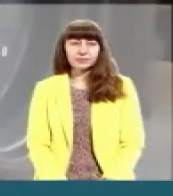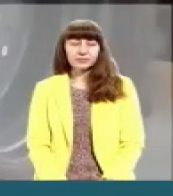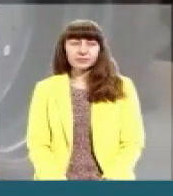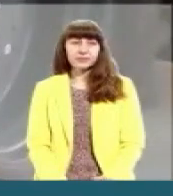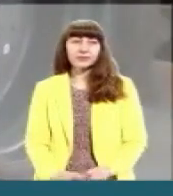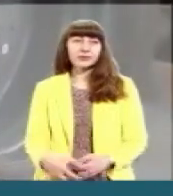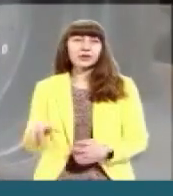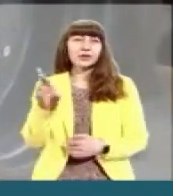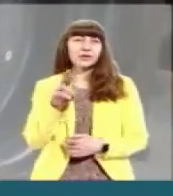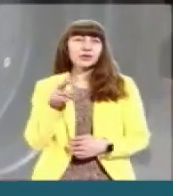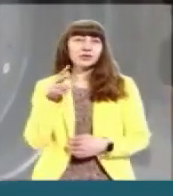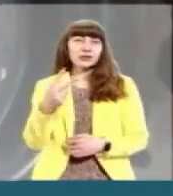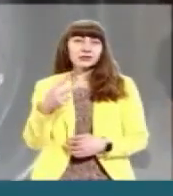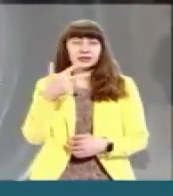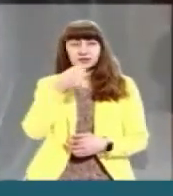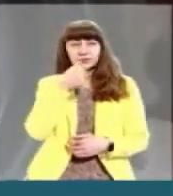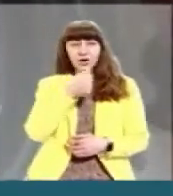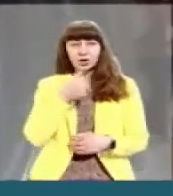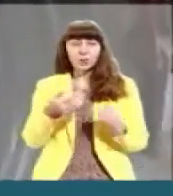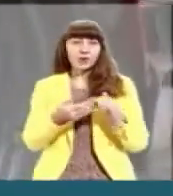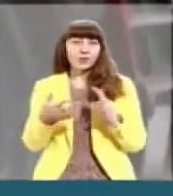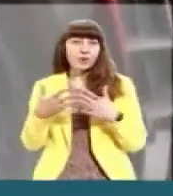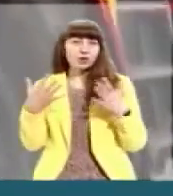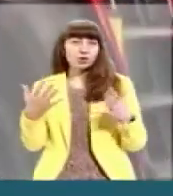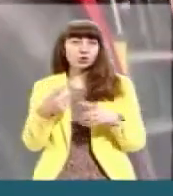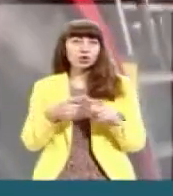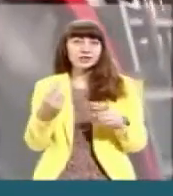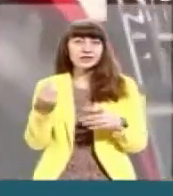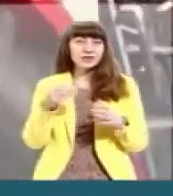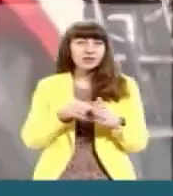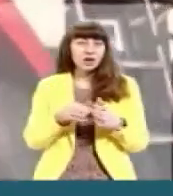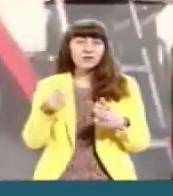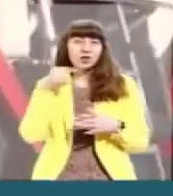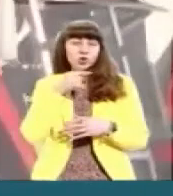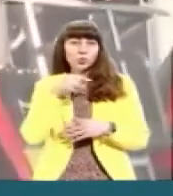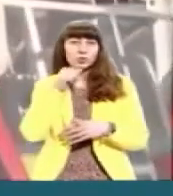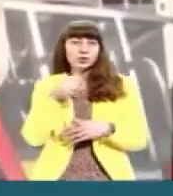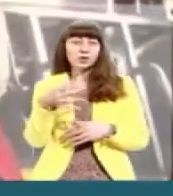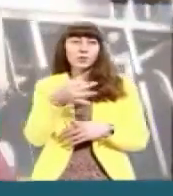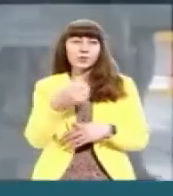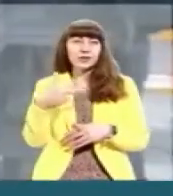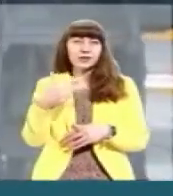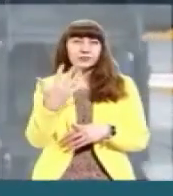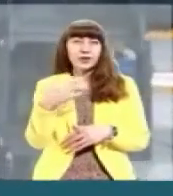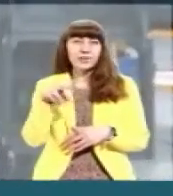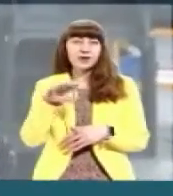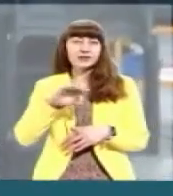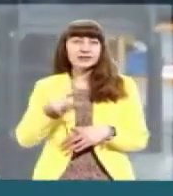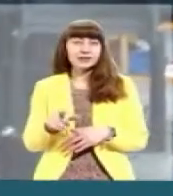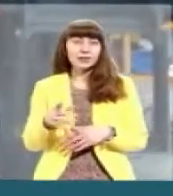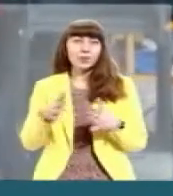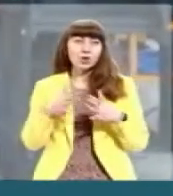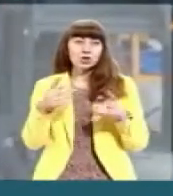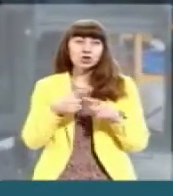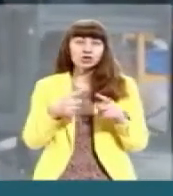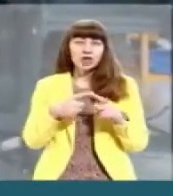2022 году составлял 435 миллионов тенге. За январь 2023 года в область был привлечен значительный поток инвестиций. Сумма вложений в экономику региона составила 35 миллиардов тенге. В